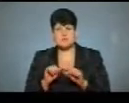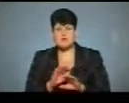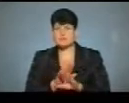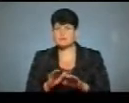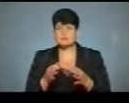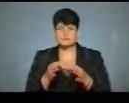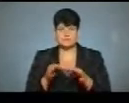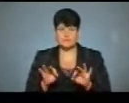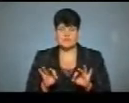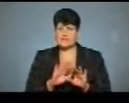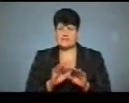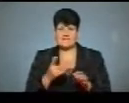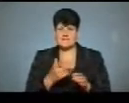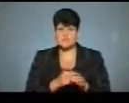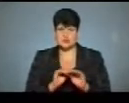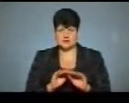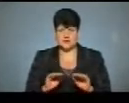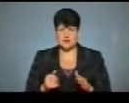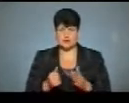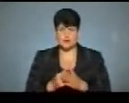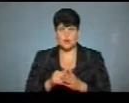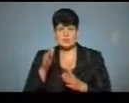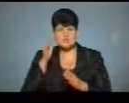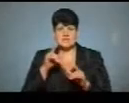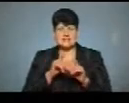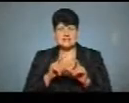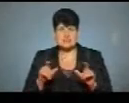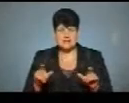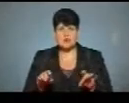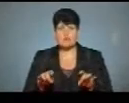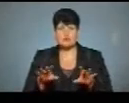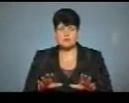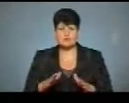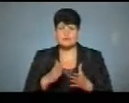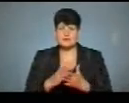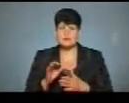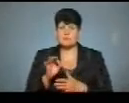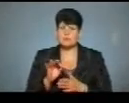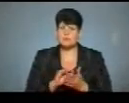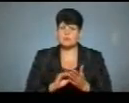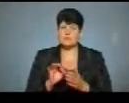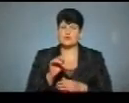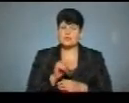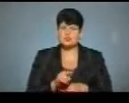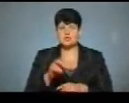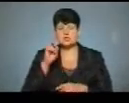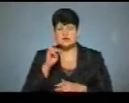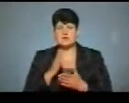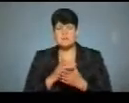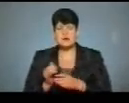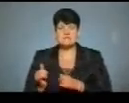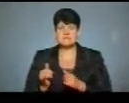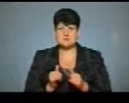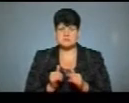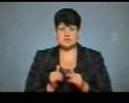допускати невакцинованих дітей до освітніх закладів. У постанові йдеться про те, що держава має забезпечити